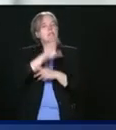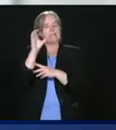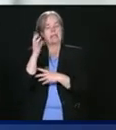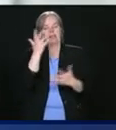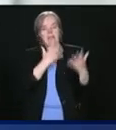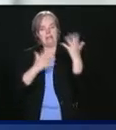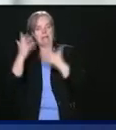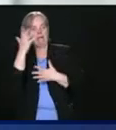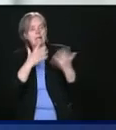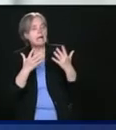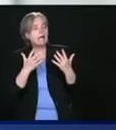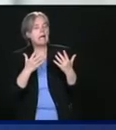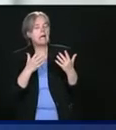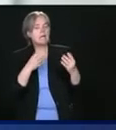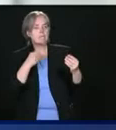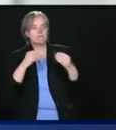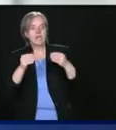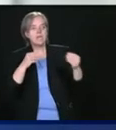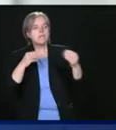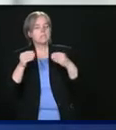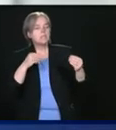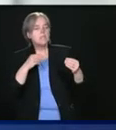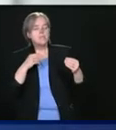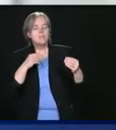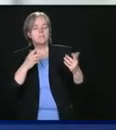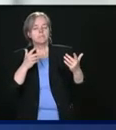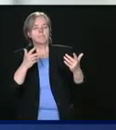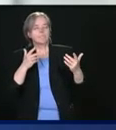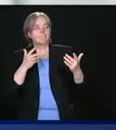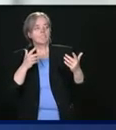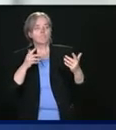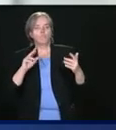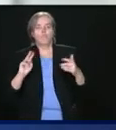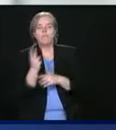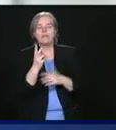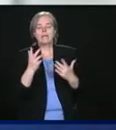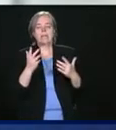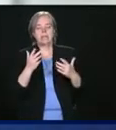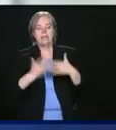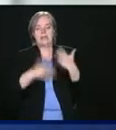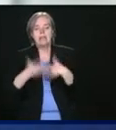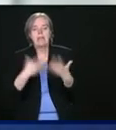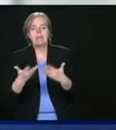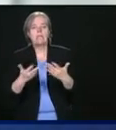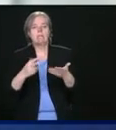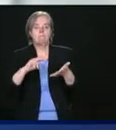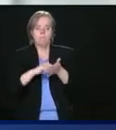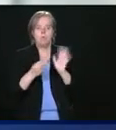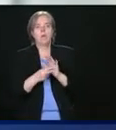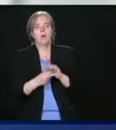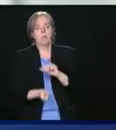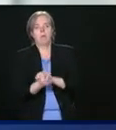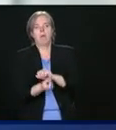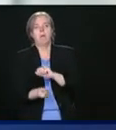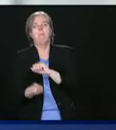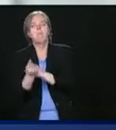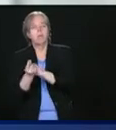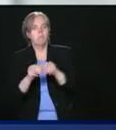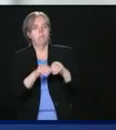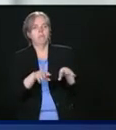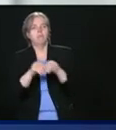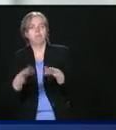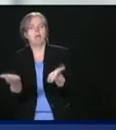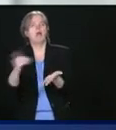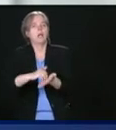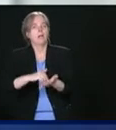peur et sont inquiets face à la perspective de rouvrir les choses trop rapidement, de la mauvaise façon, et qu'on se retrouve ensuite de